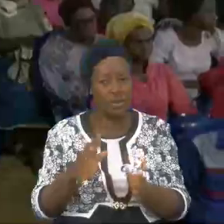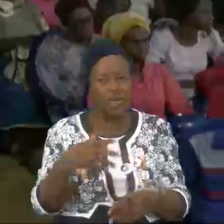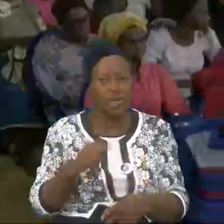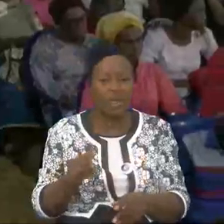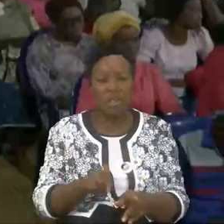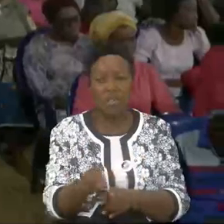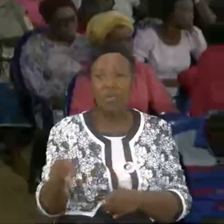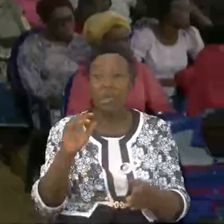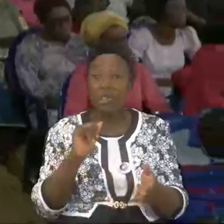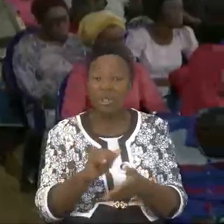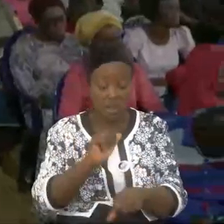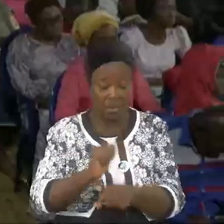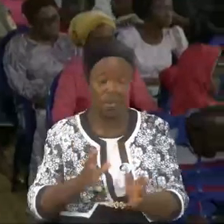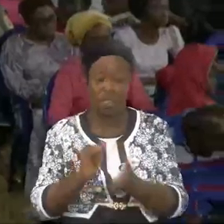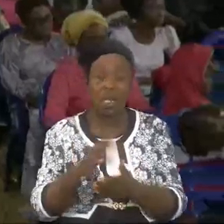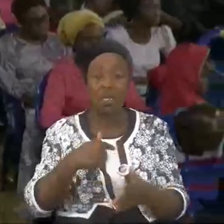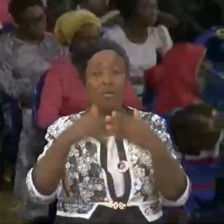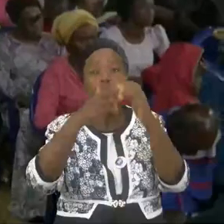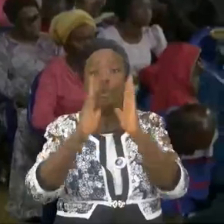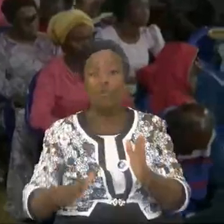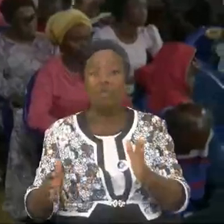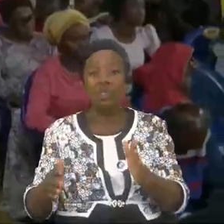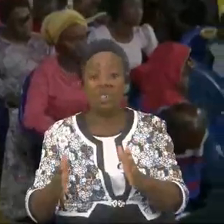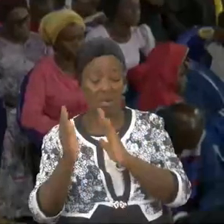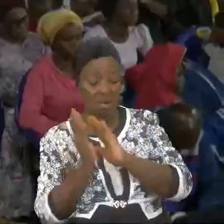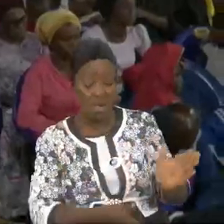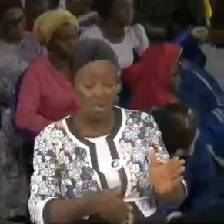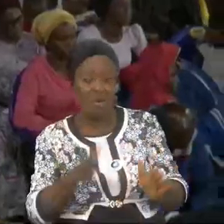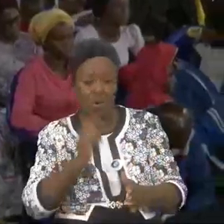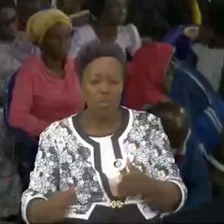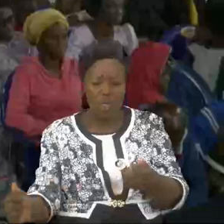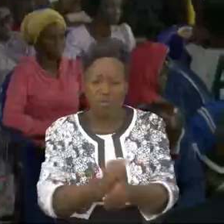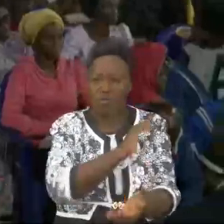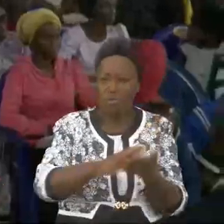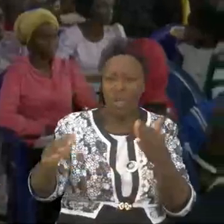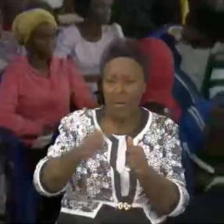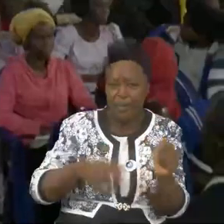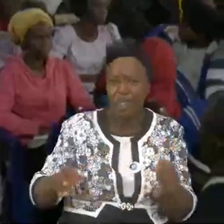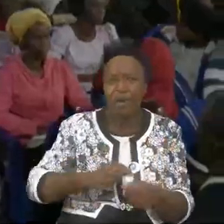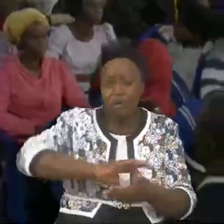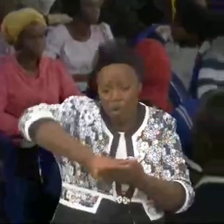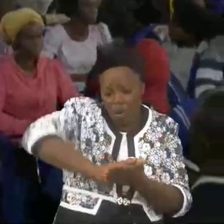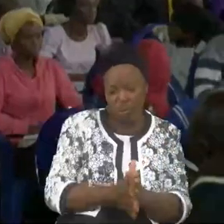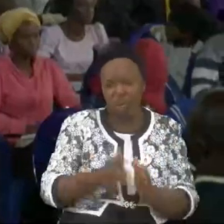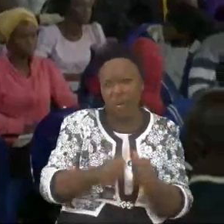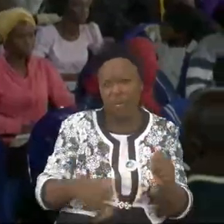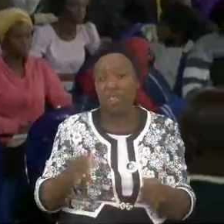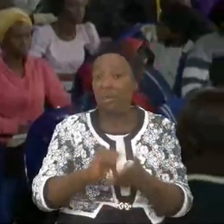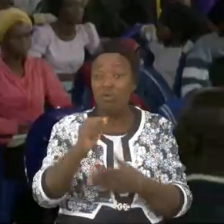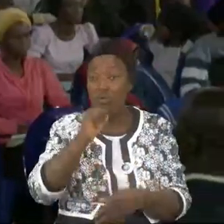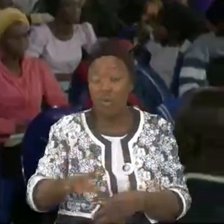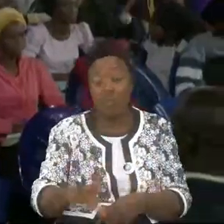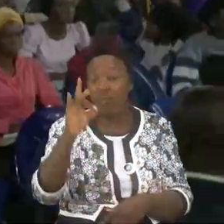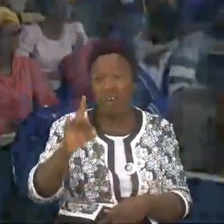cette pierre que les bâtisseurs ont rejetée, va tout écraser. Et on ne trouvera